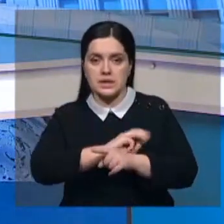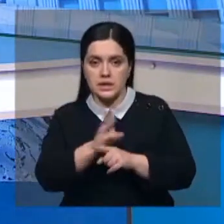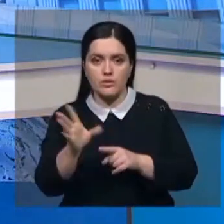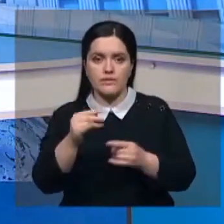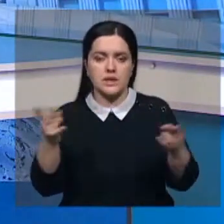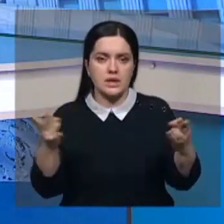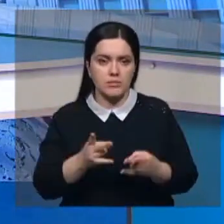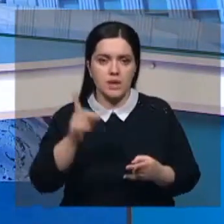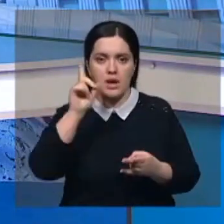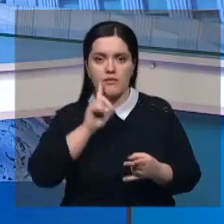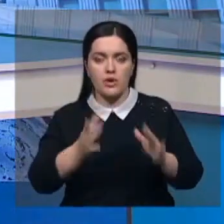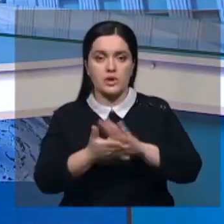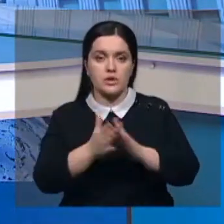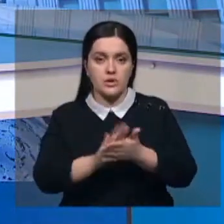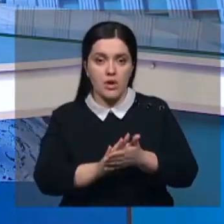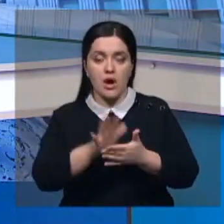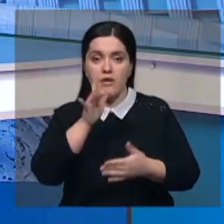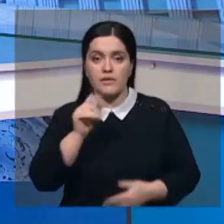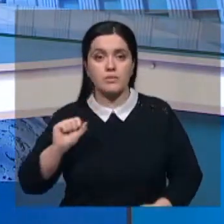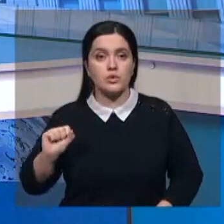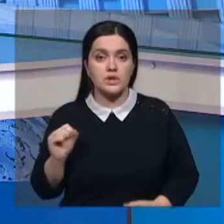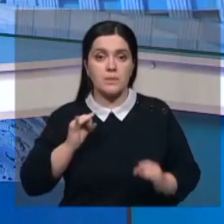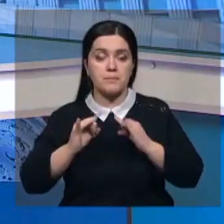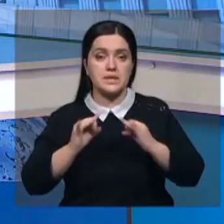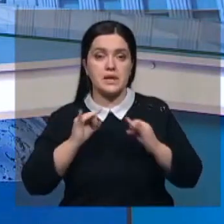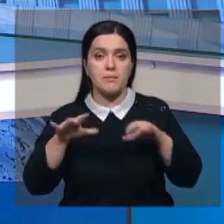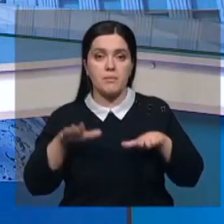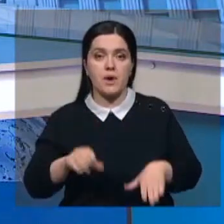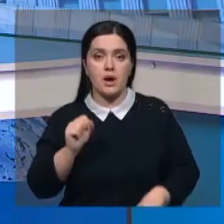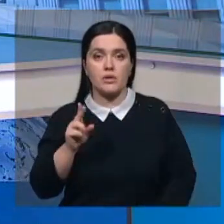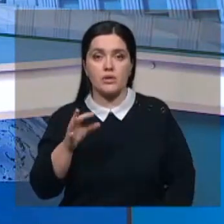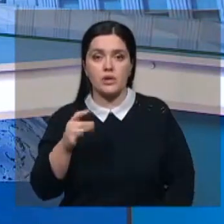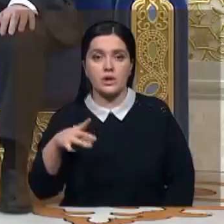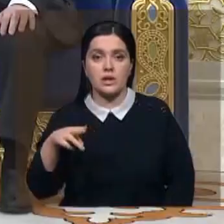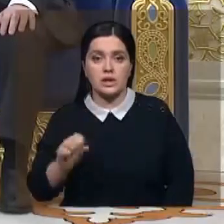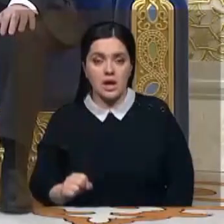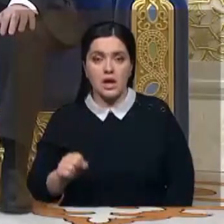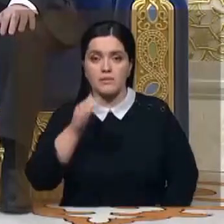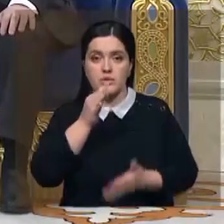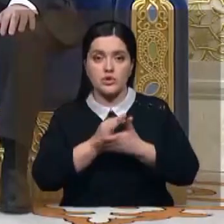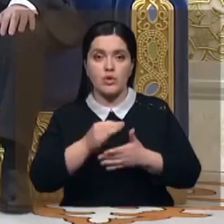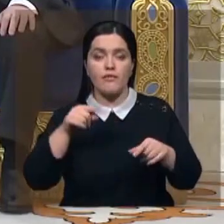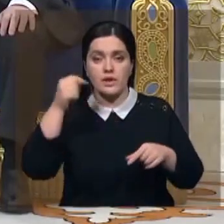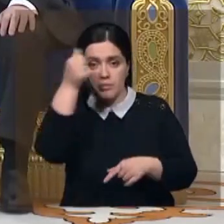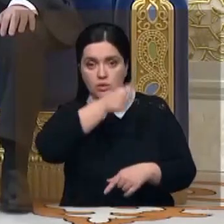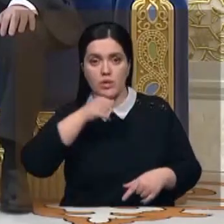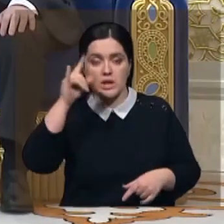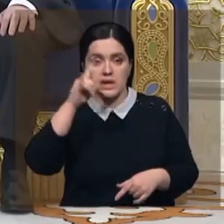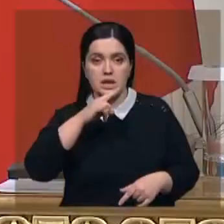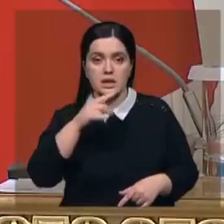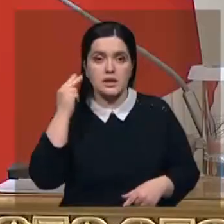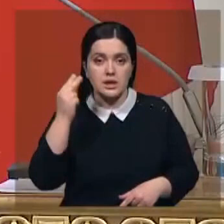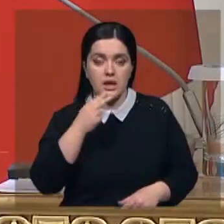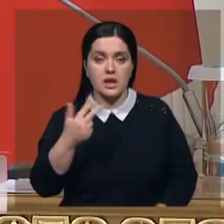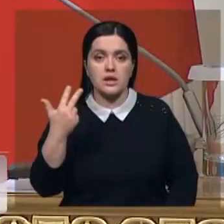Олимпиаде создадут все необходимые комфортные условия. Во время дружеской беседы в Аккорде Ли Хуэй отметил, что в этом году